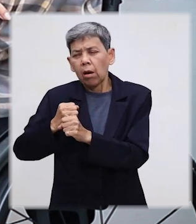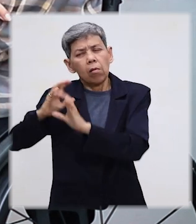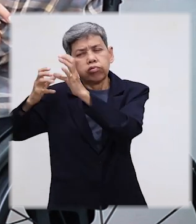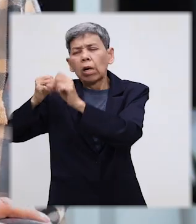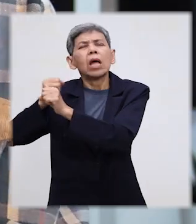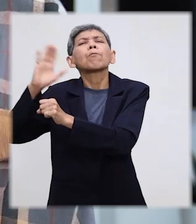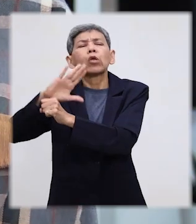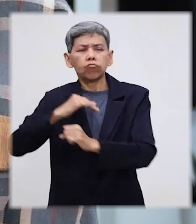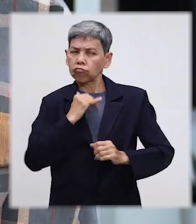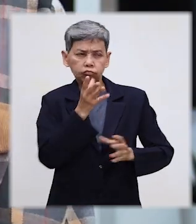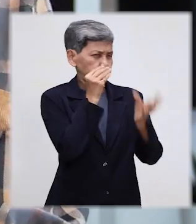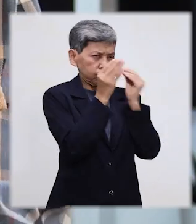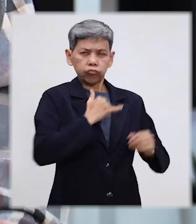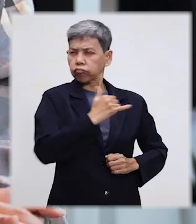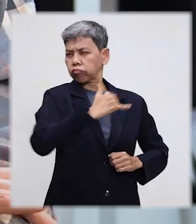ช่งง งง